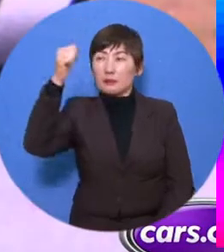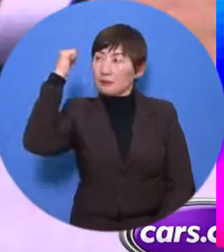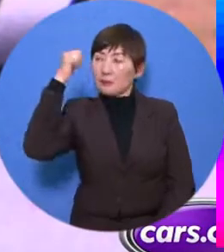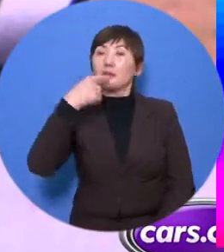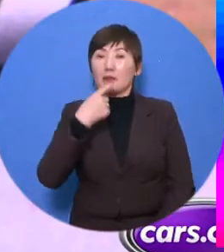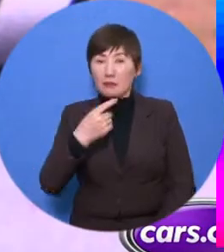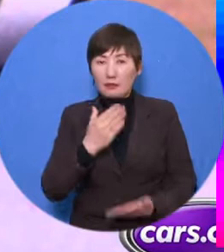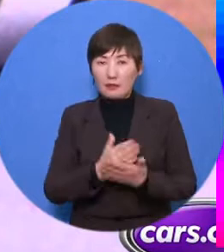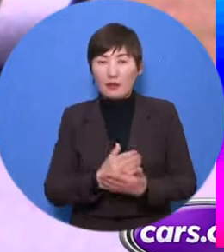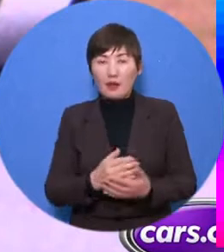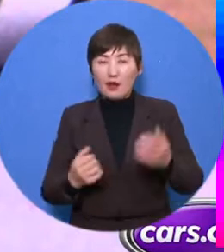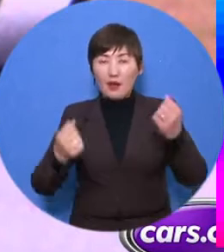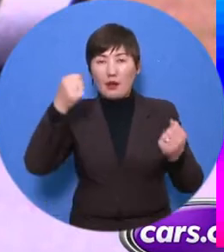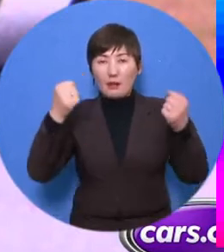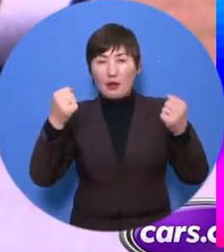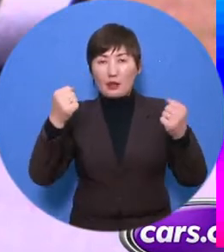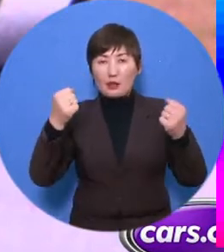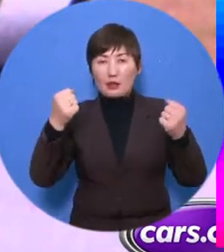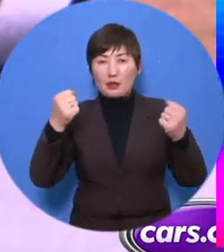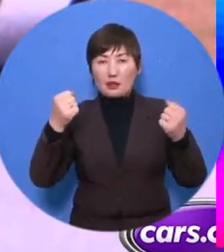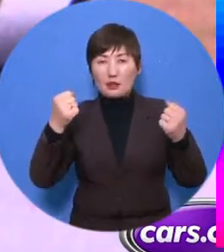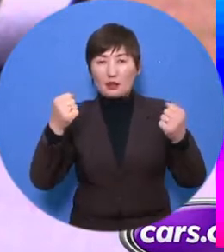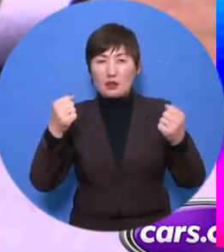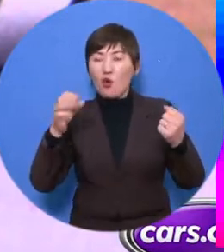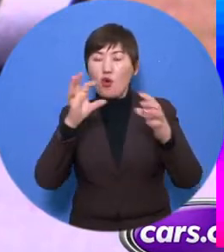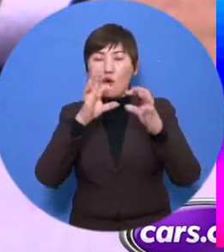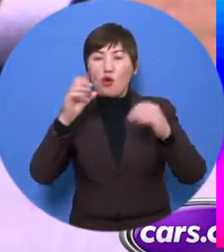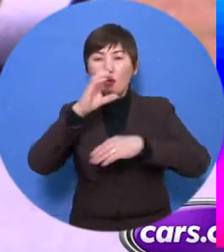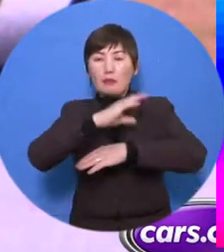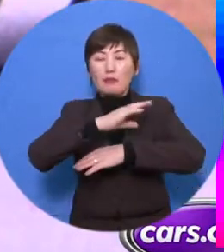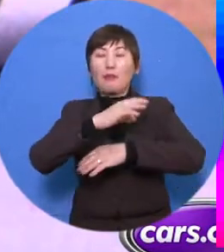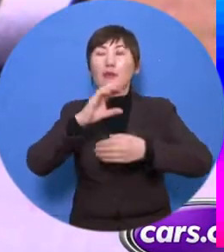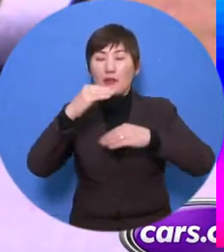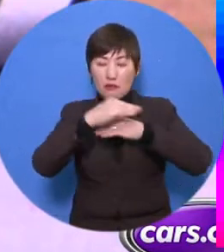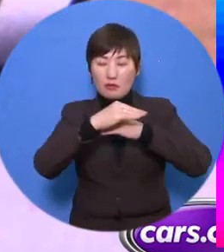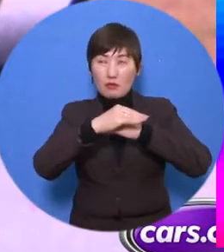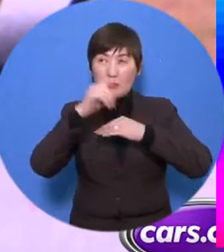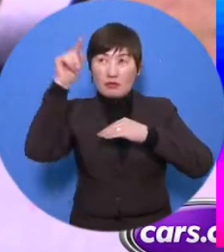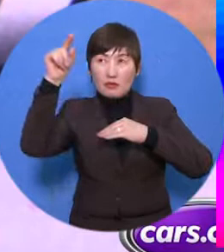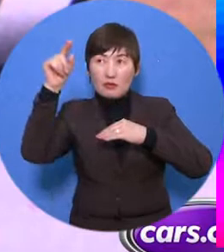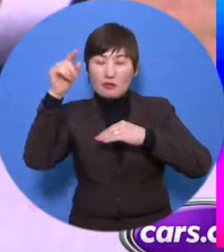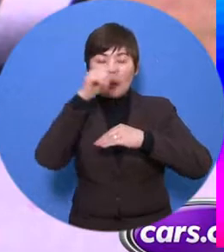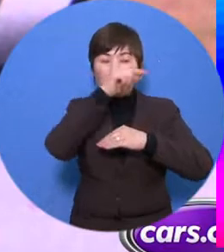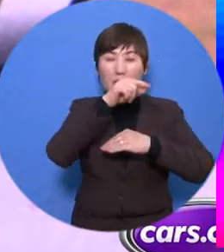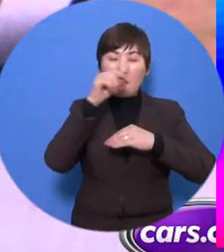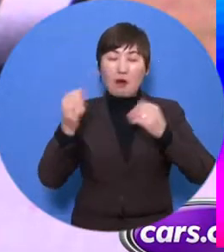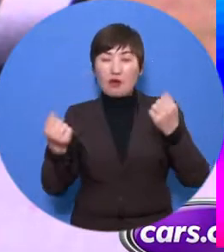Чиний сууж яваа машины толинд өөр нэг машин харагдаж байна. Тэгвэл тэр машины жолооч аль талдаа сууж явна